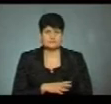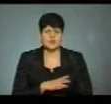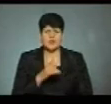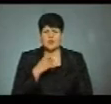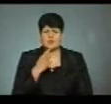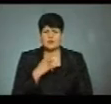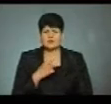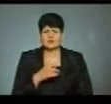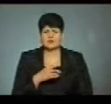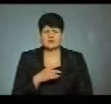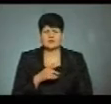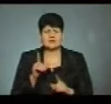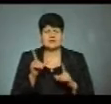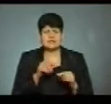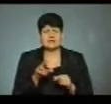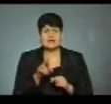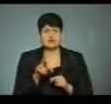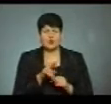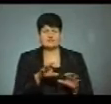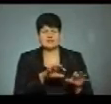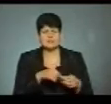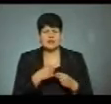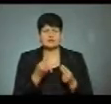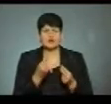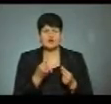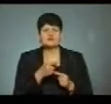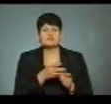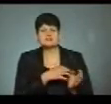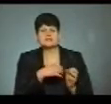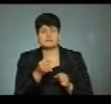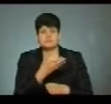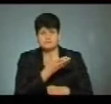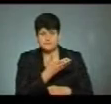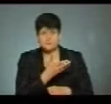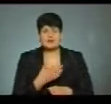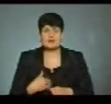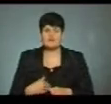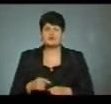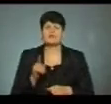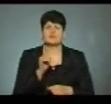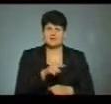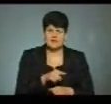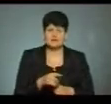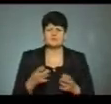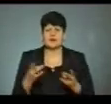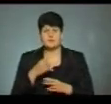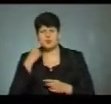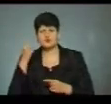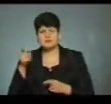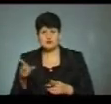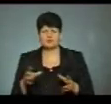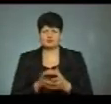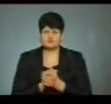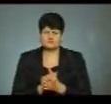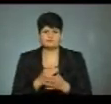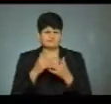казали, їдьте за Януковичем, забирайте ті гроші, що він вивіз, і на що вам то, треба до Росії, і з Росією, і так